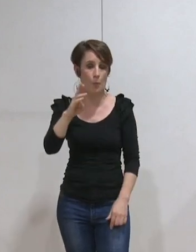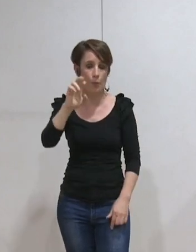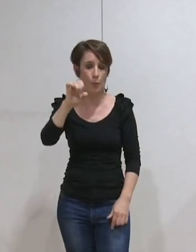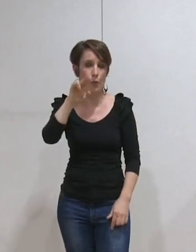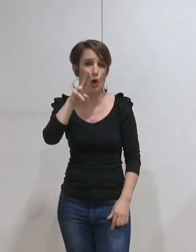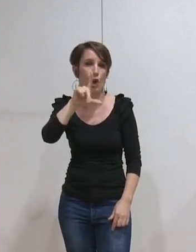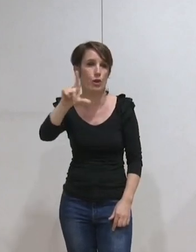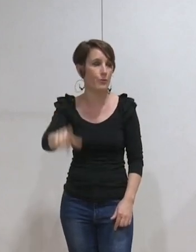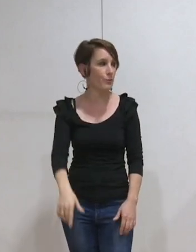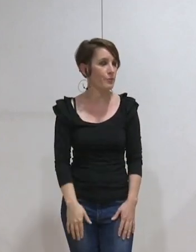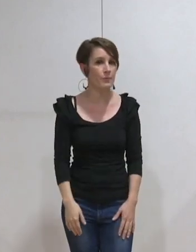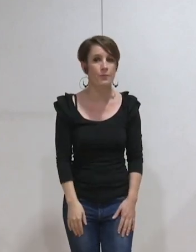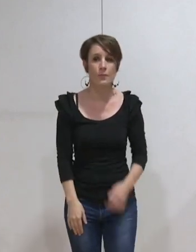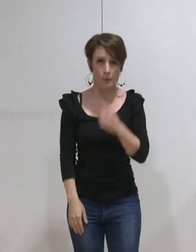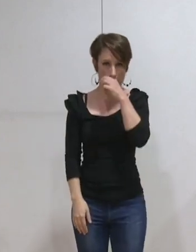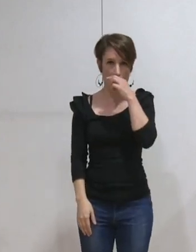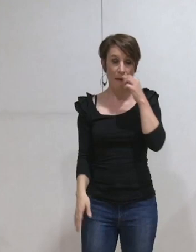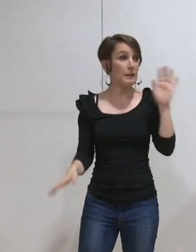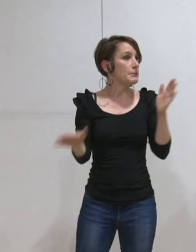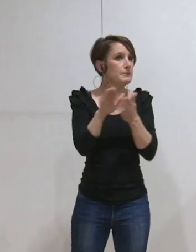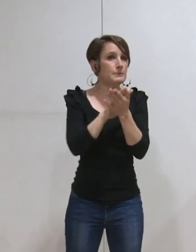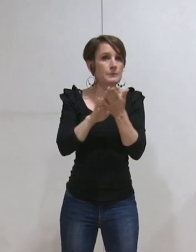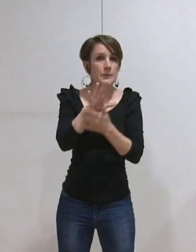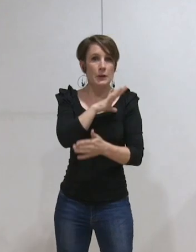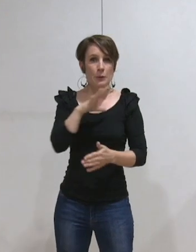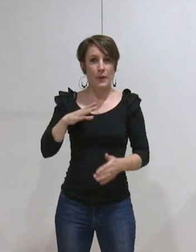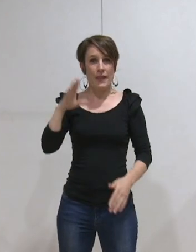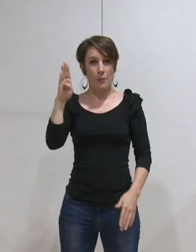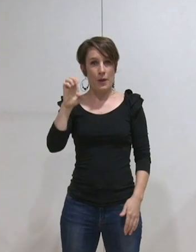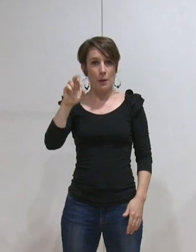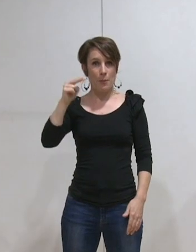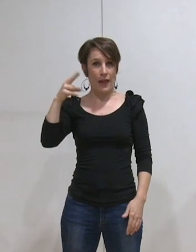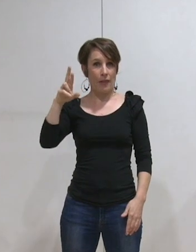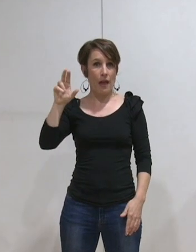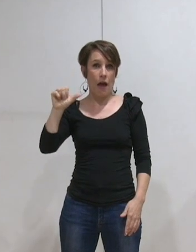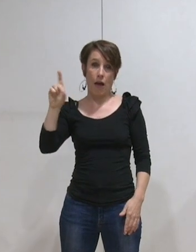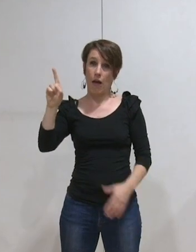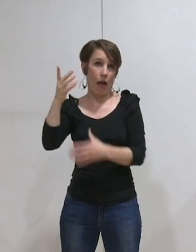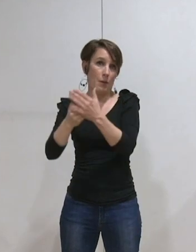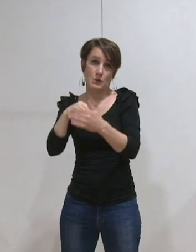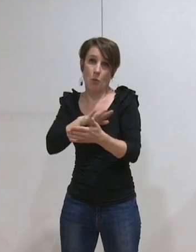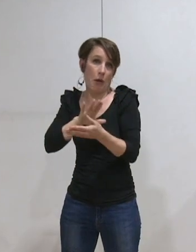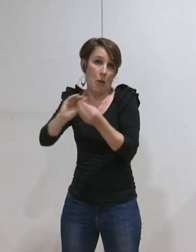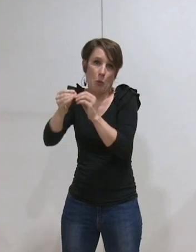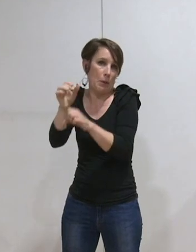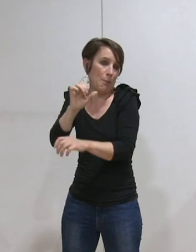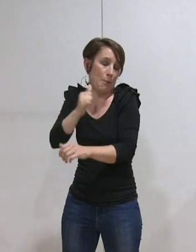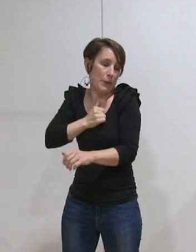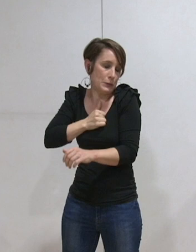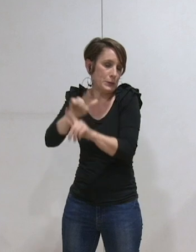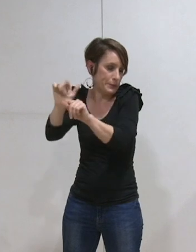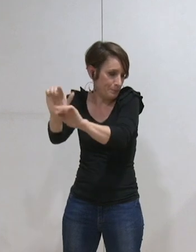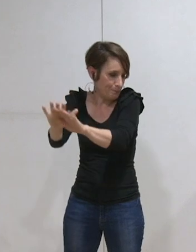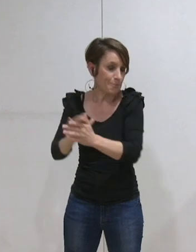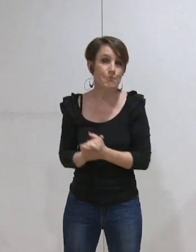bre j'excuse madame Bernard qui est donc absente pour raisons personnelles et je vous propose de